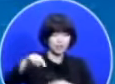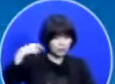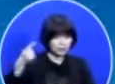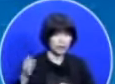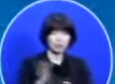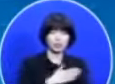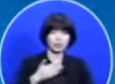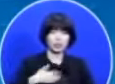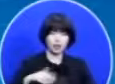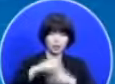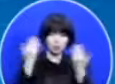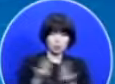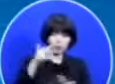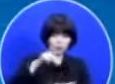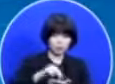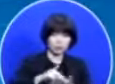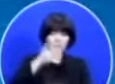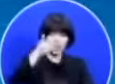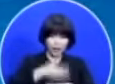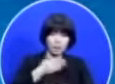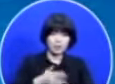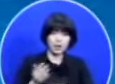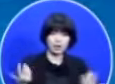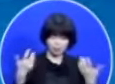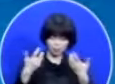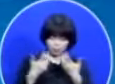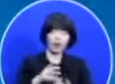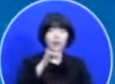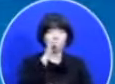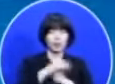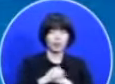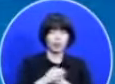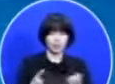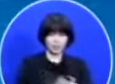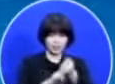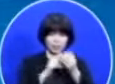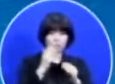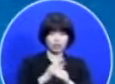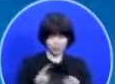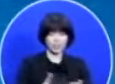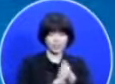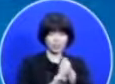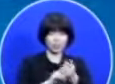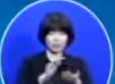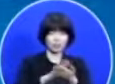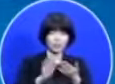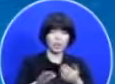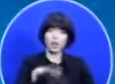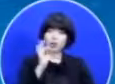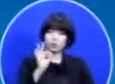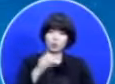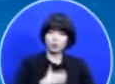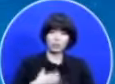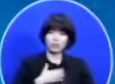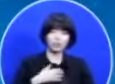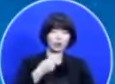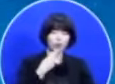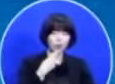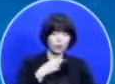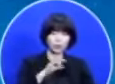모든 처지에 감사함이 넘칩니다 귀족 중의 기적이 줘 아본 걱정 안하고 돈